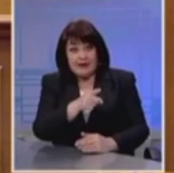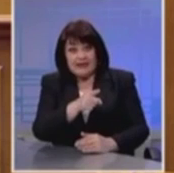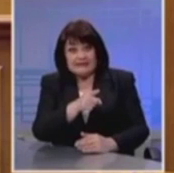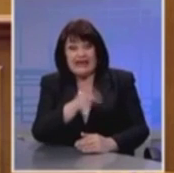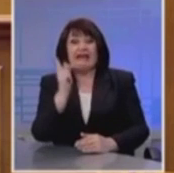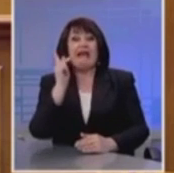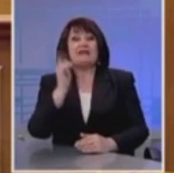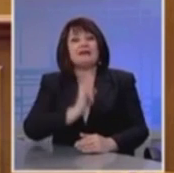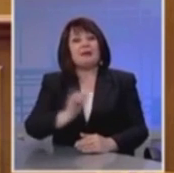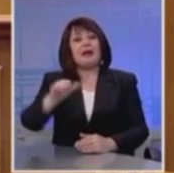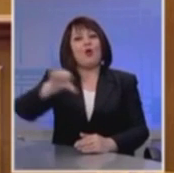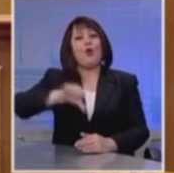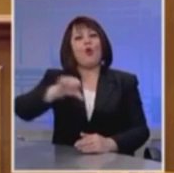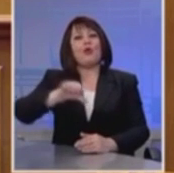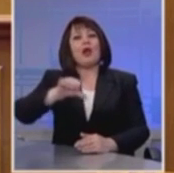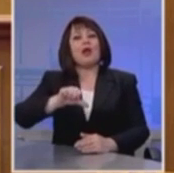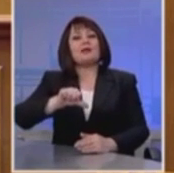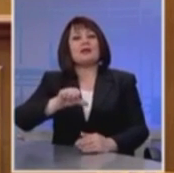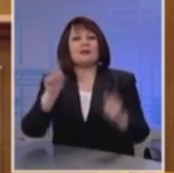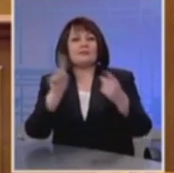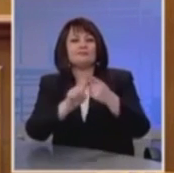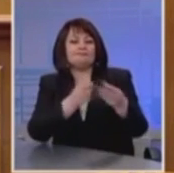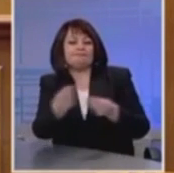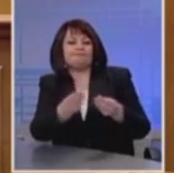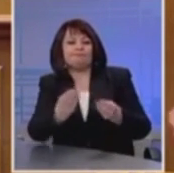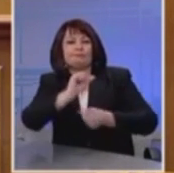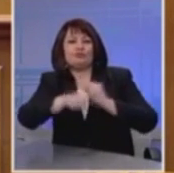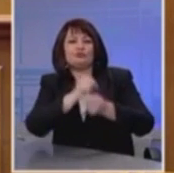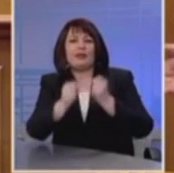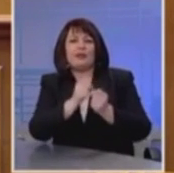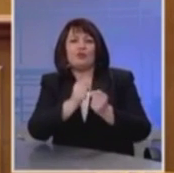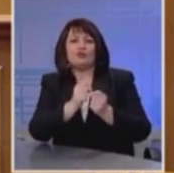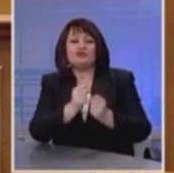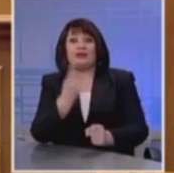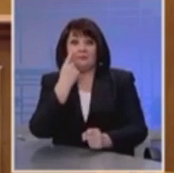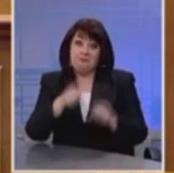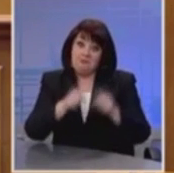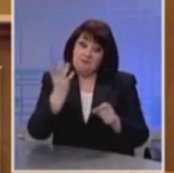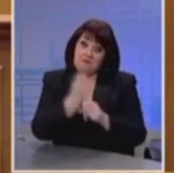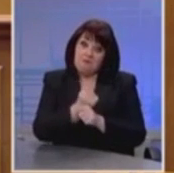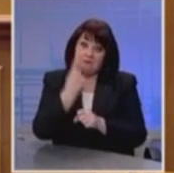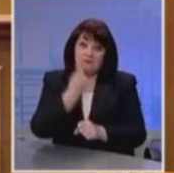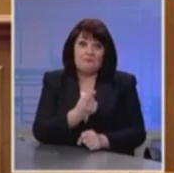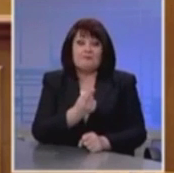Κάντζα και στο Κολονάκι προσπαθούσε με παζάρια και σε κάποιες περιπτώσεις από ό,τι φαίνεται τα κατάφερε